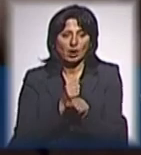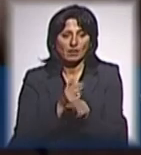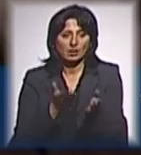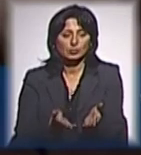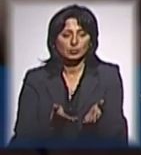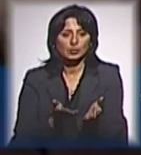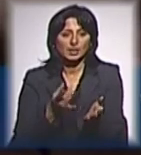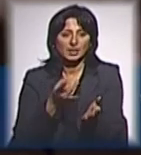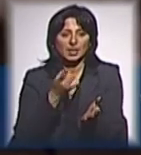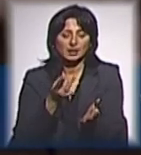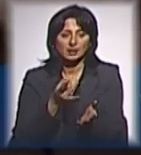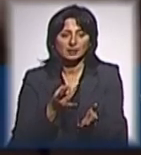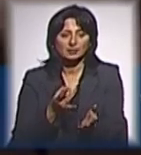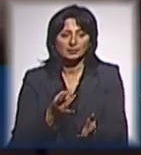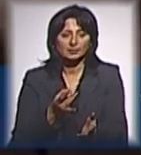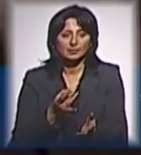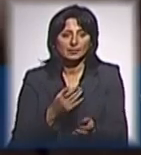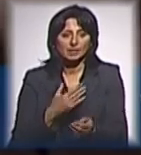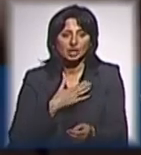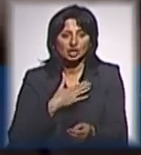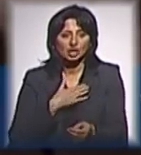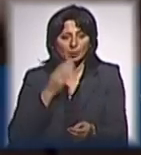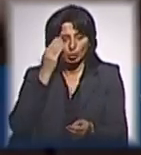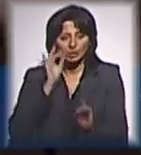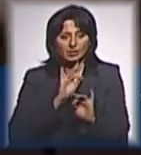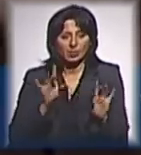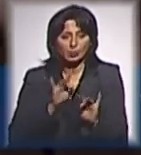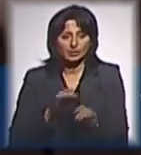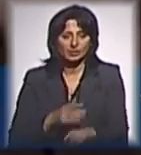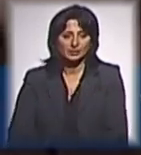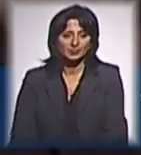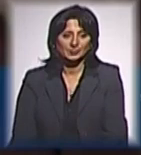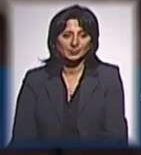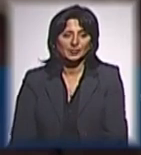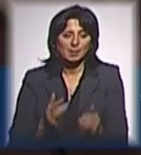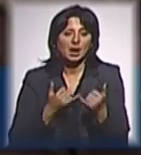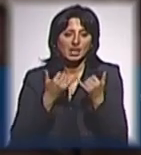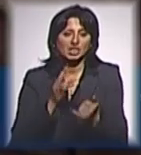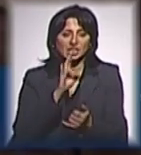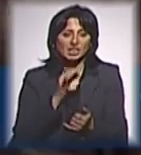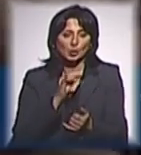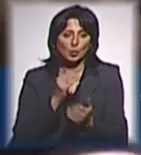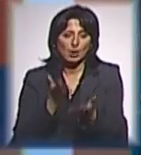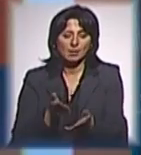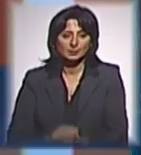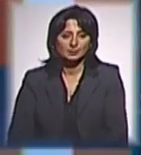გავაკეთო კიდე ერთხელ და ჩემი პოზიცია გამოხატო მხარდაჭერა ნინუკას. ძალიან დიდი